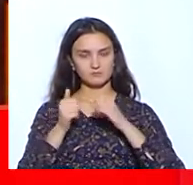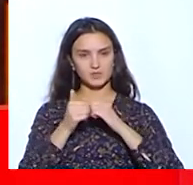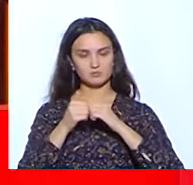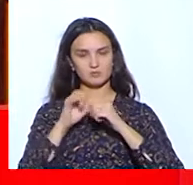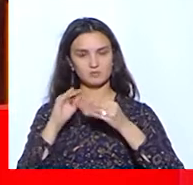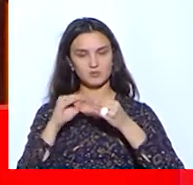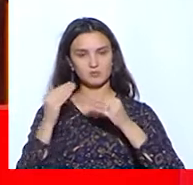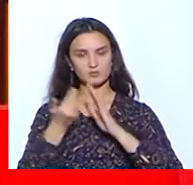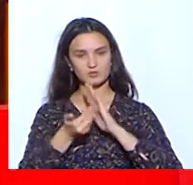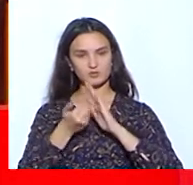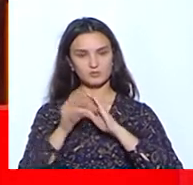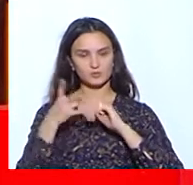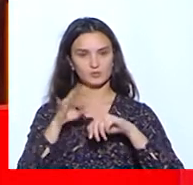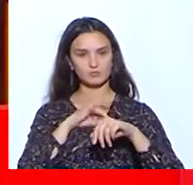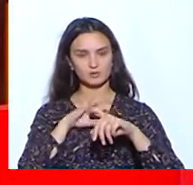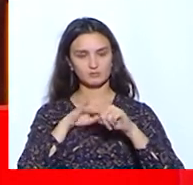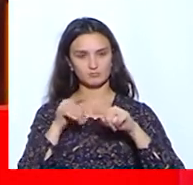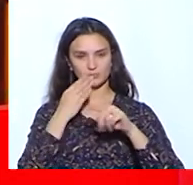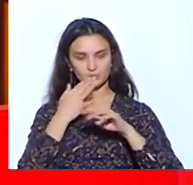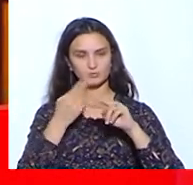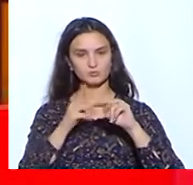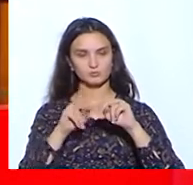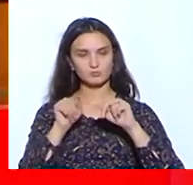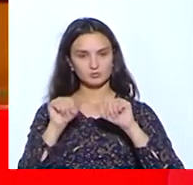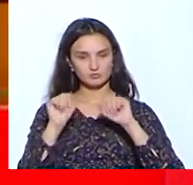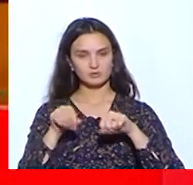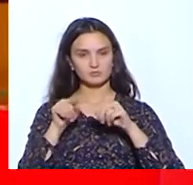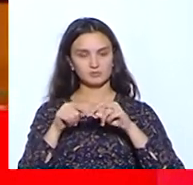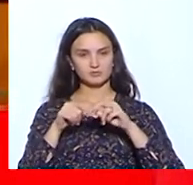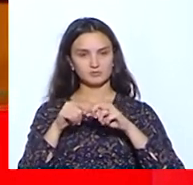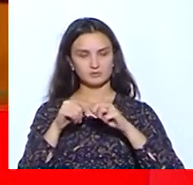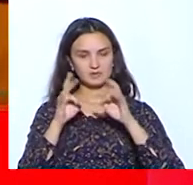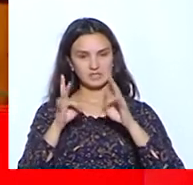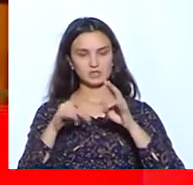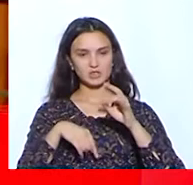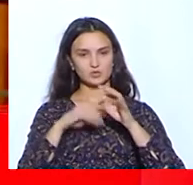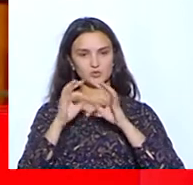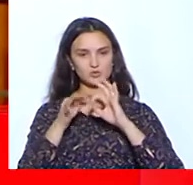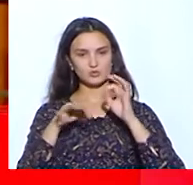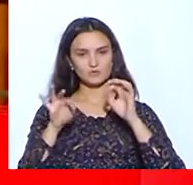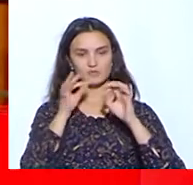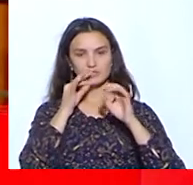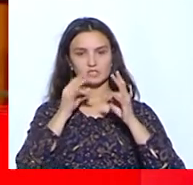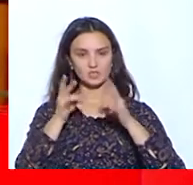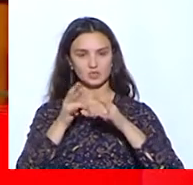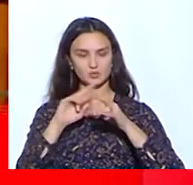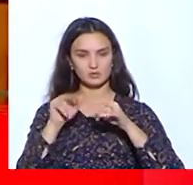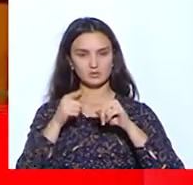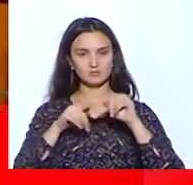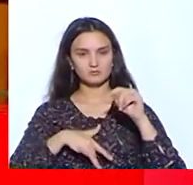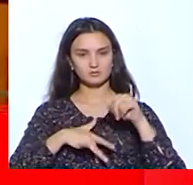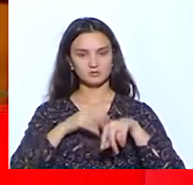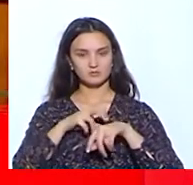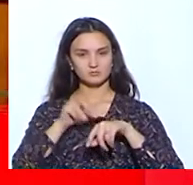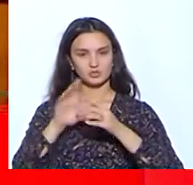მეზობლის ან მეგობრის რჩევით ნუ გამოიყენებთ ამ პროდუქტს, იმიტომ რომ მან შეიძლება ლორწოვანი იმაზე მეტად დააზარალოს, ვიდრე საჭიროა.